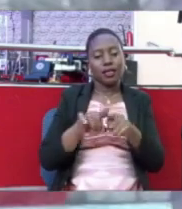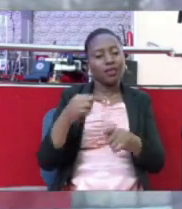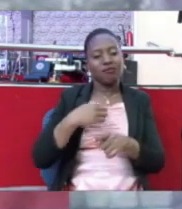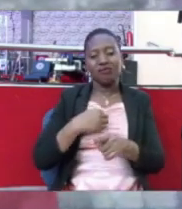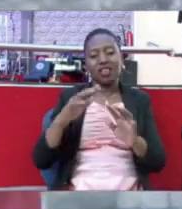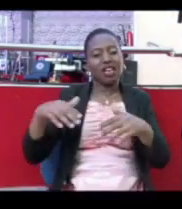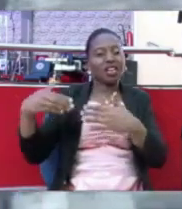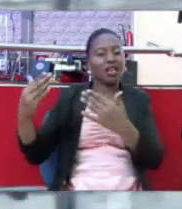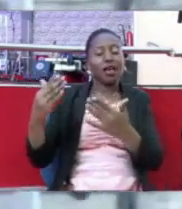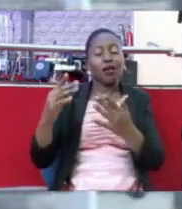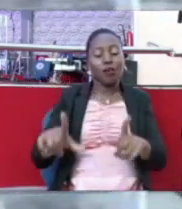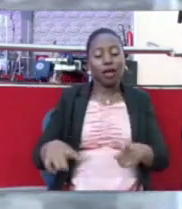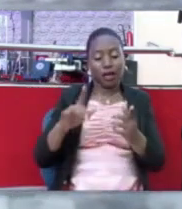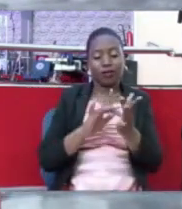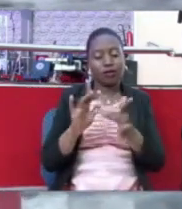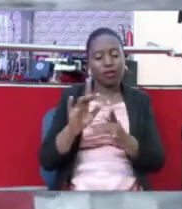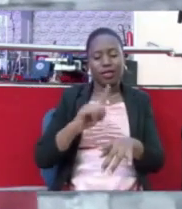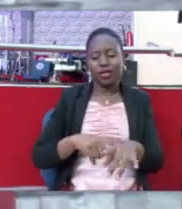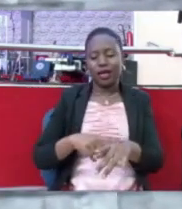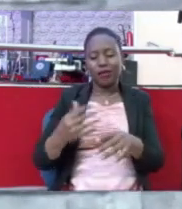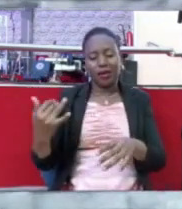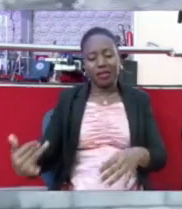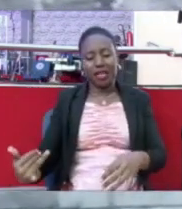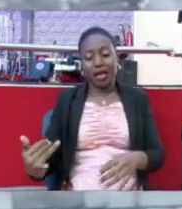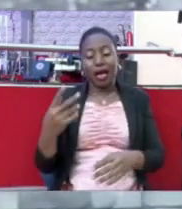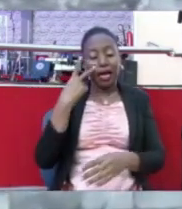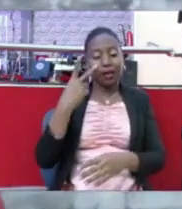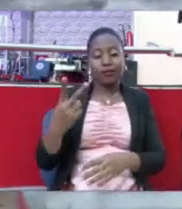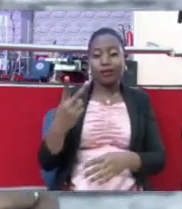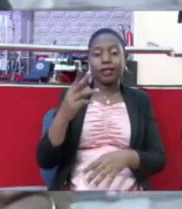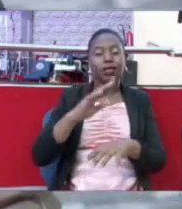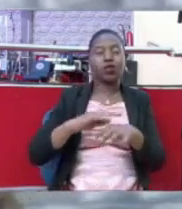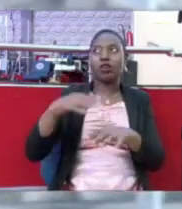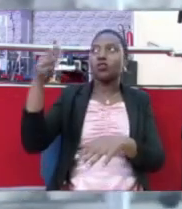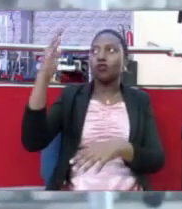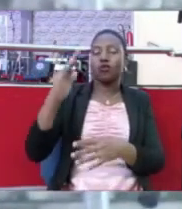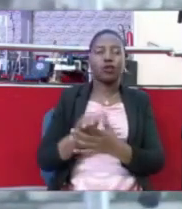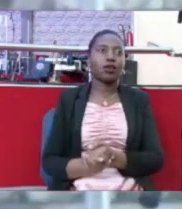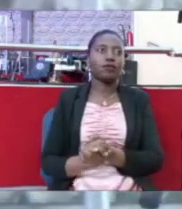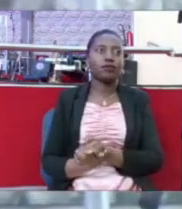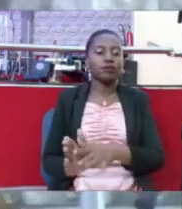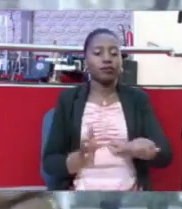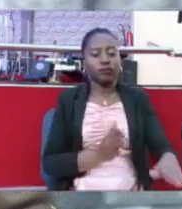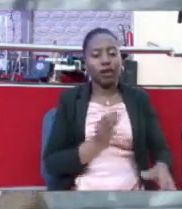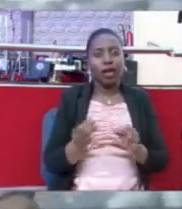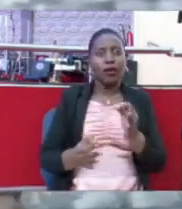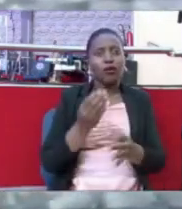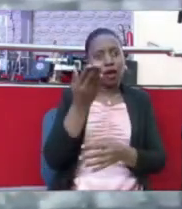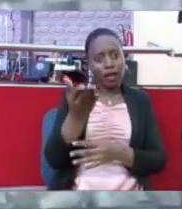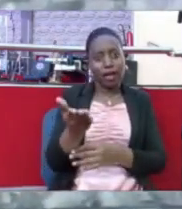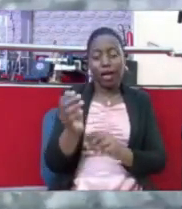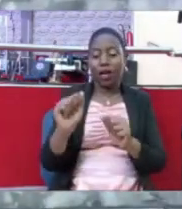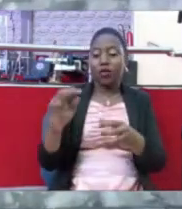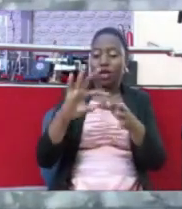saw the goodness of the Lord. Na nimeona uweza wa Mungu. Are you there? Je, uko pale? Join this young man.